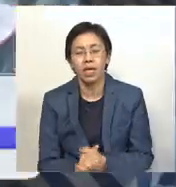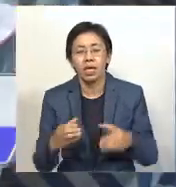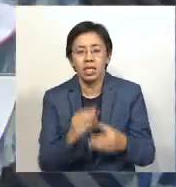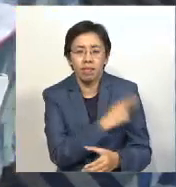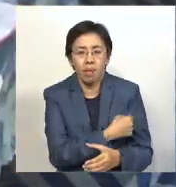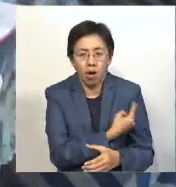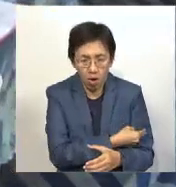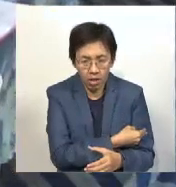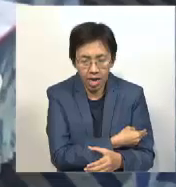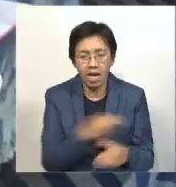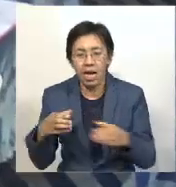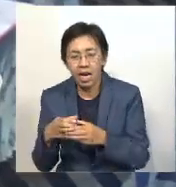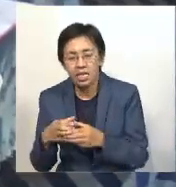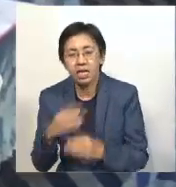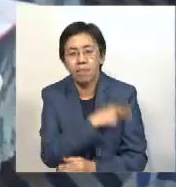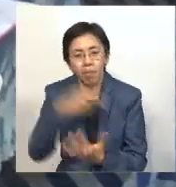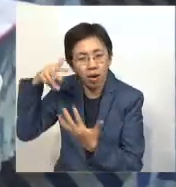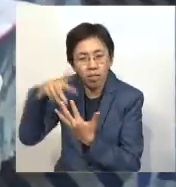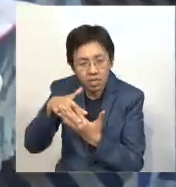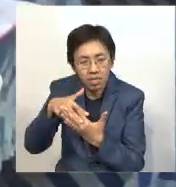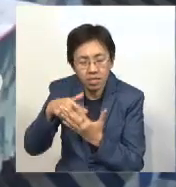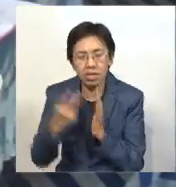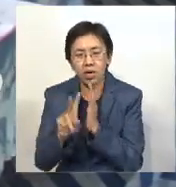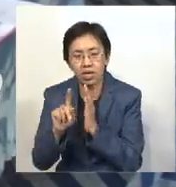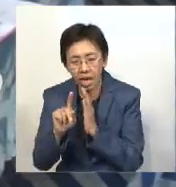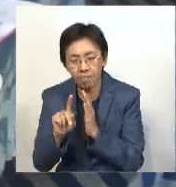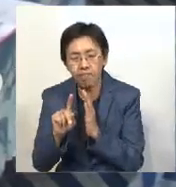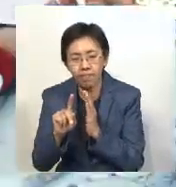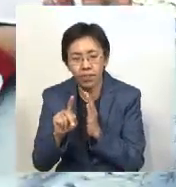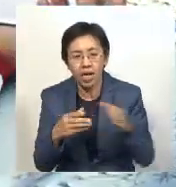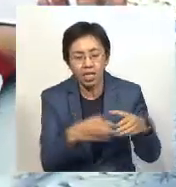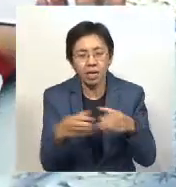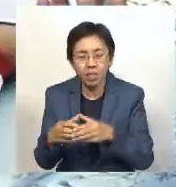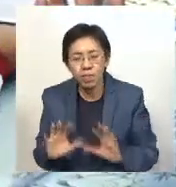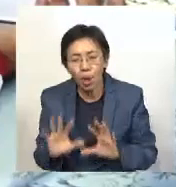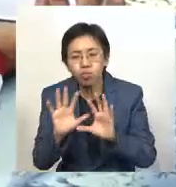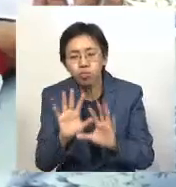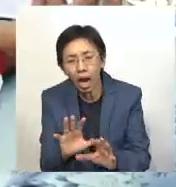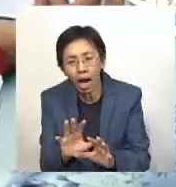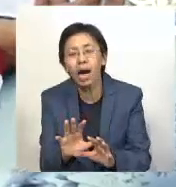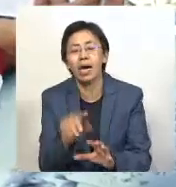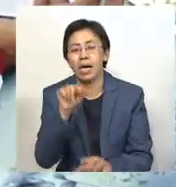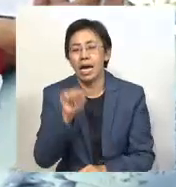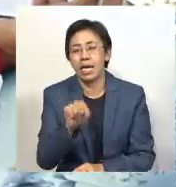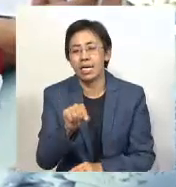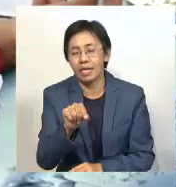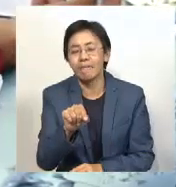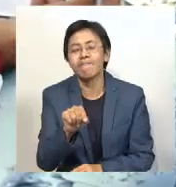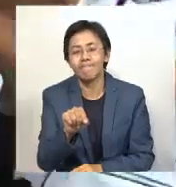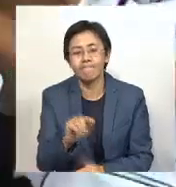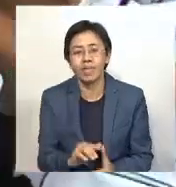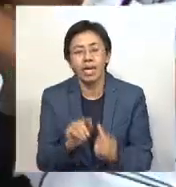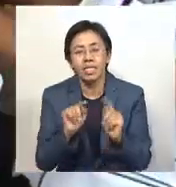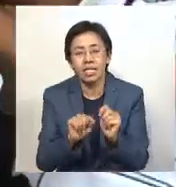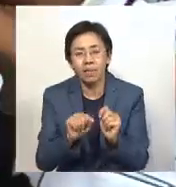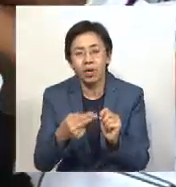ไผ่และทีมเยียวยาจิตใจจากโรงพยาบาลจิตเวชขอนแก่นราชนครินทร์ลงพื้นที่คุ้มดอนชาติบ้านหนองน้ำใส